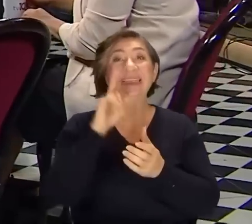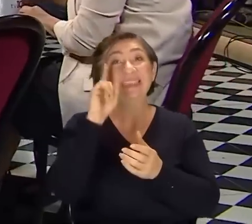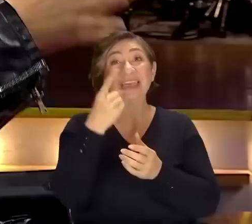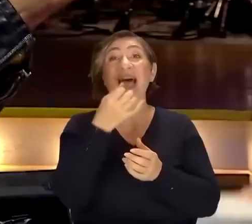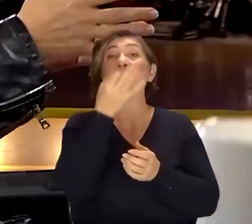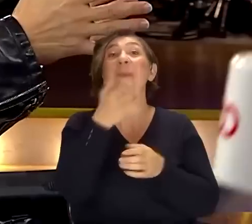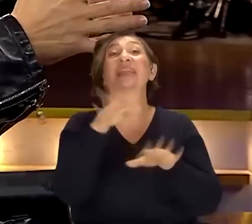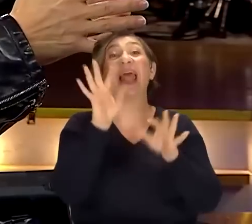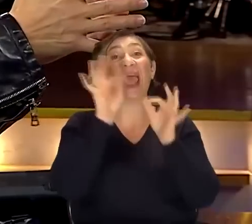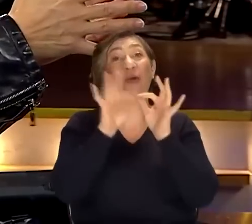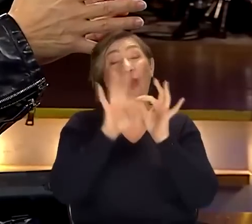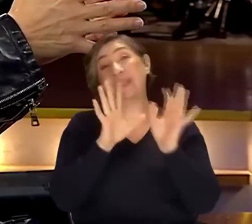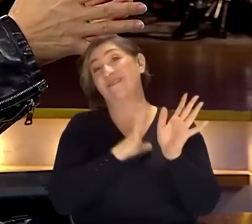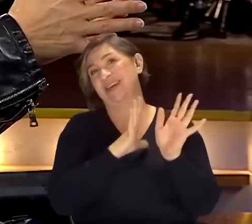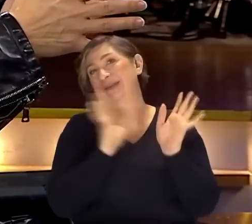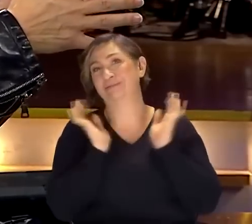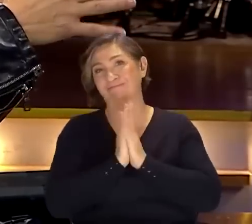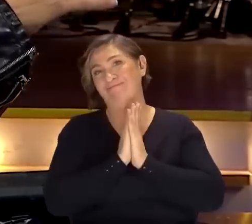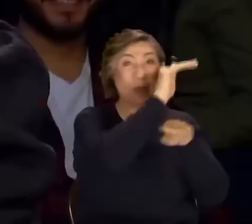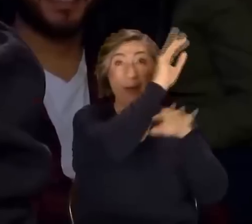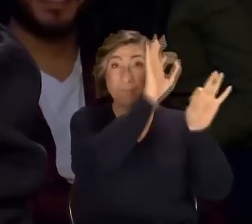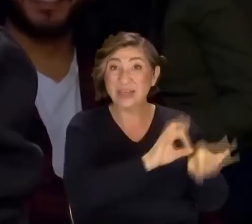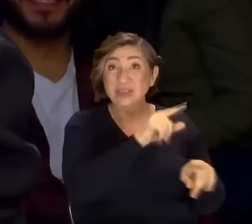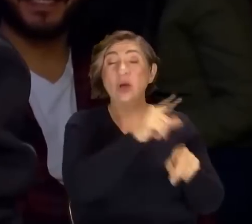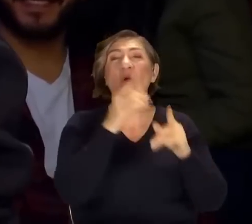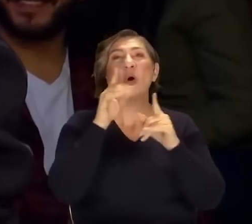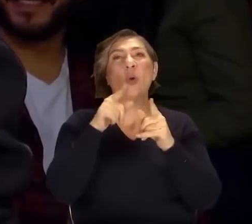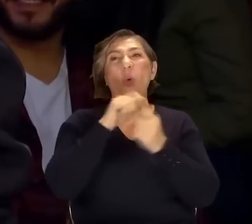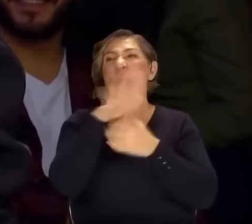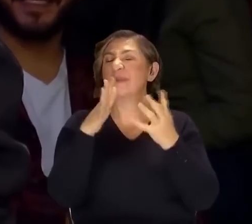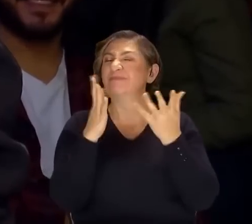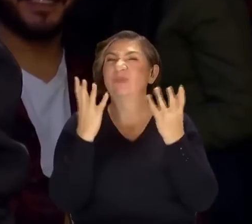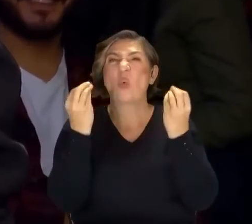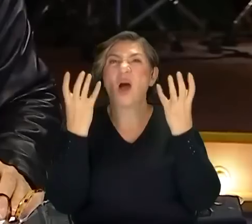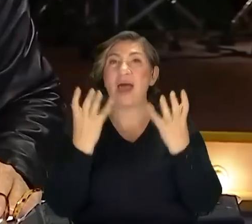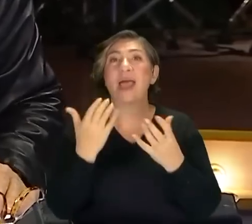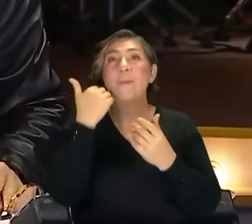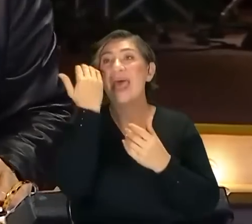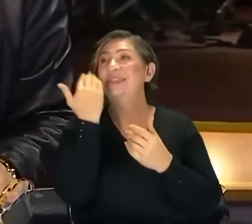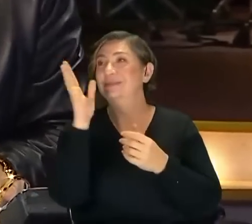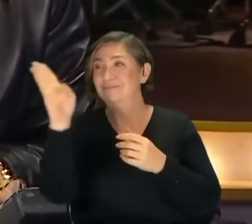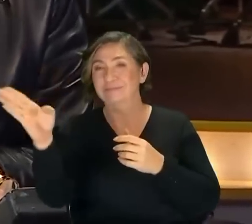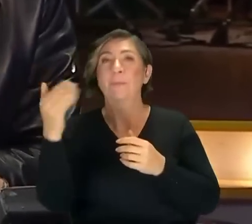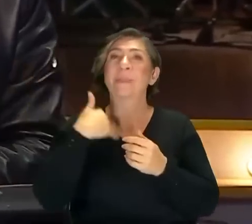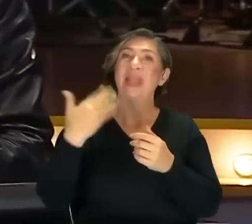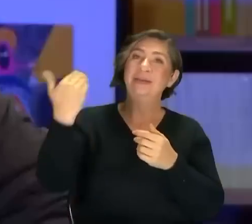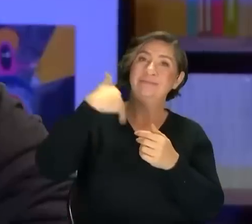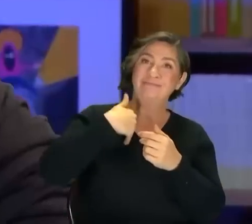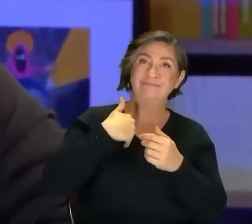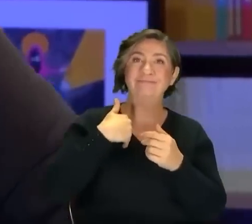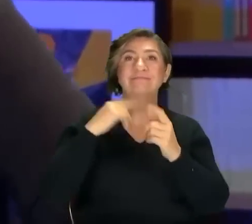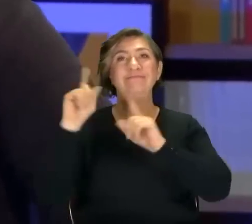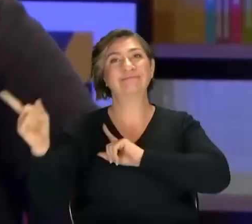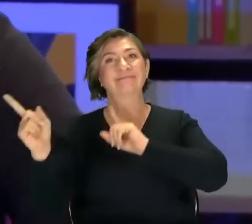Sadece haber değil, ekonomi de var. Olay çok ağır. Eskiden Beyaz'da gelirlerdi, bana gelirlerdi değil